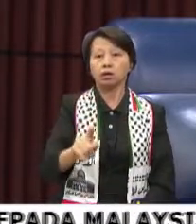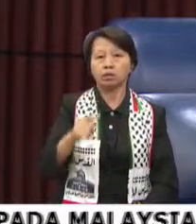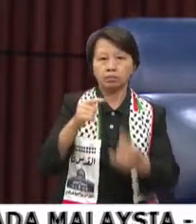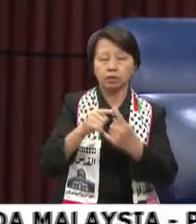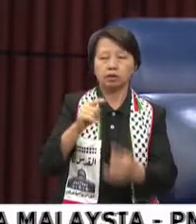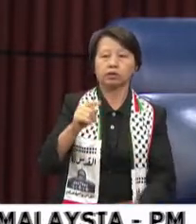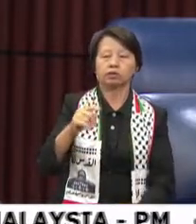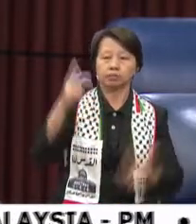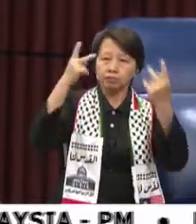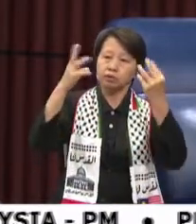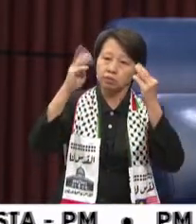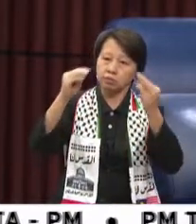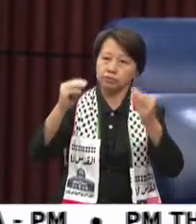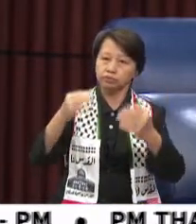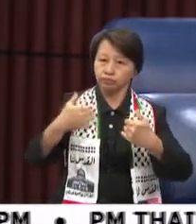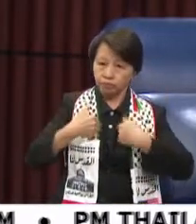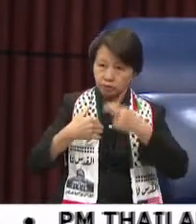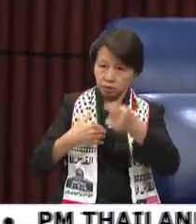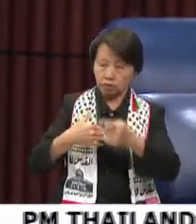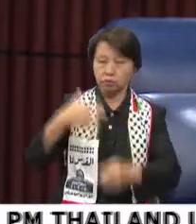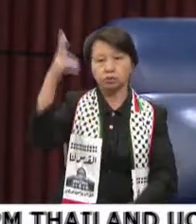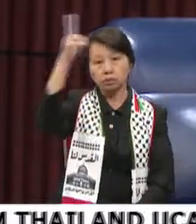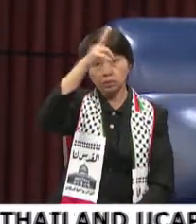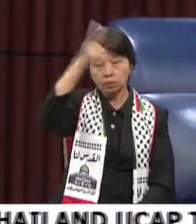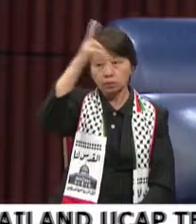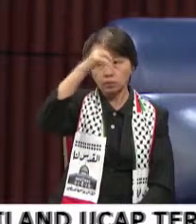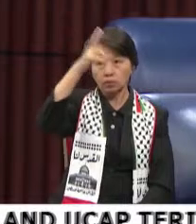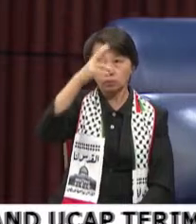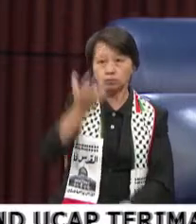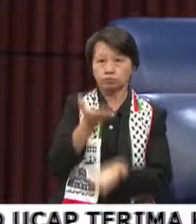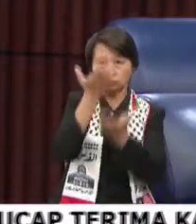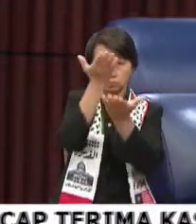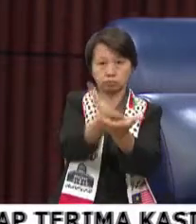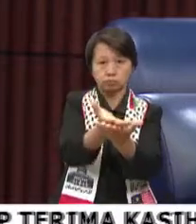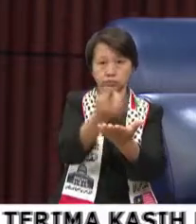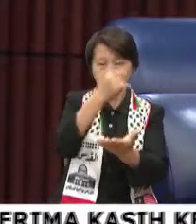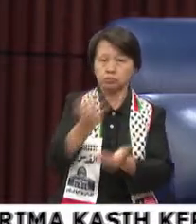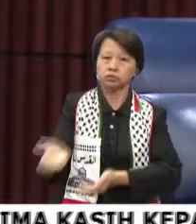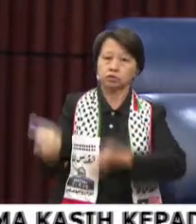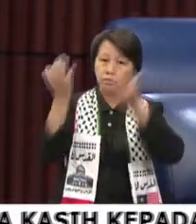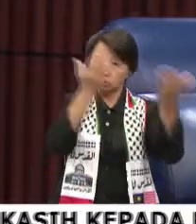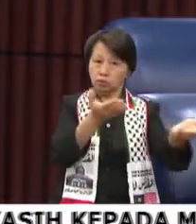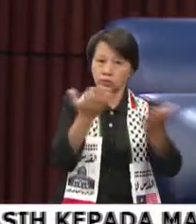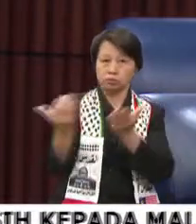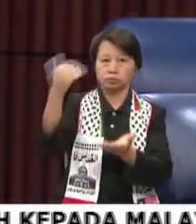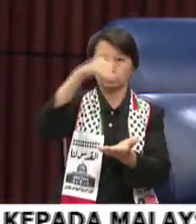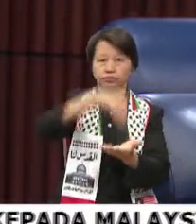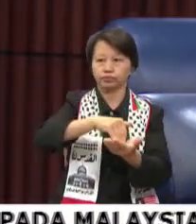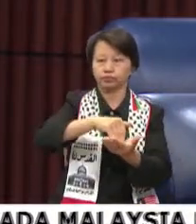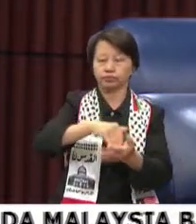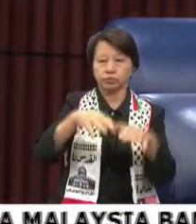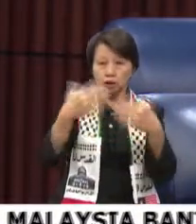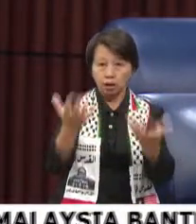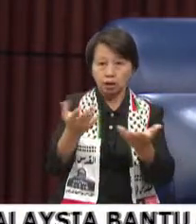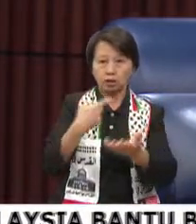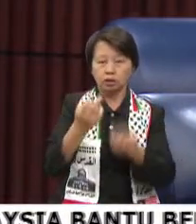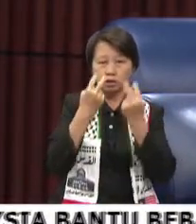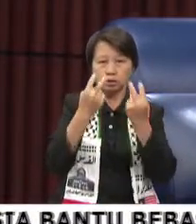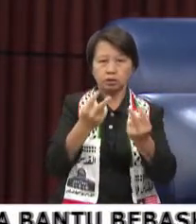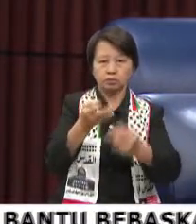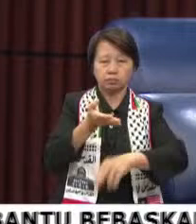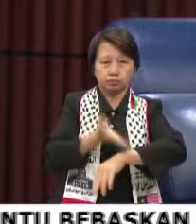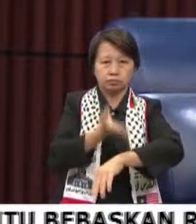berhormat Tambun Adakah kerajaan bercadang ya untuk membawa semula bagaimana kita lihat